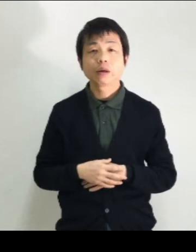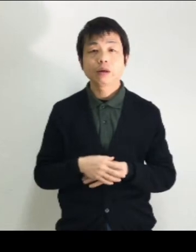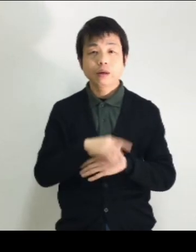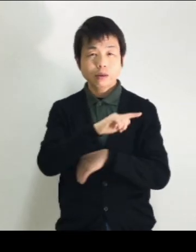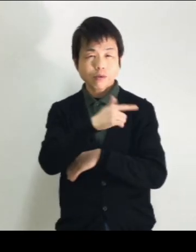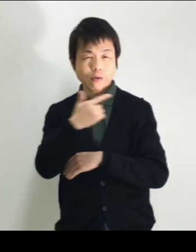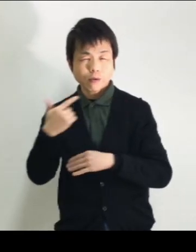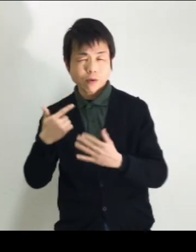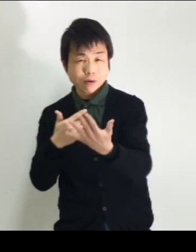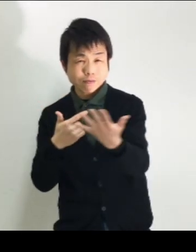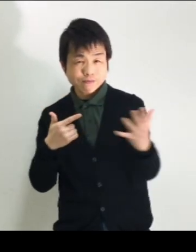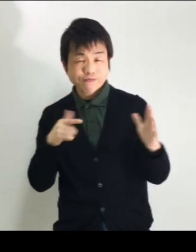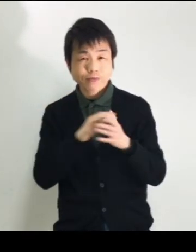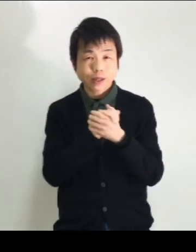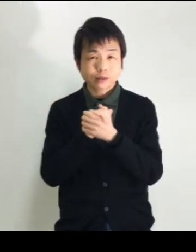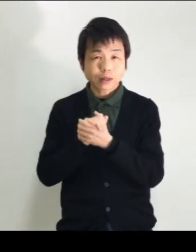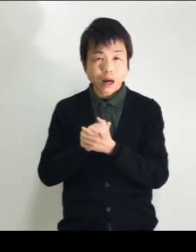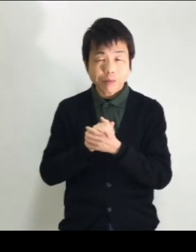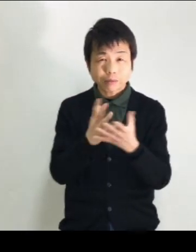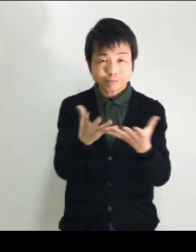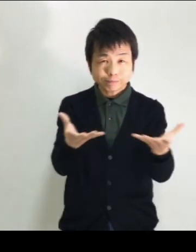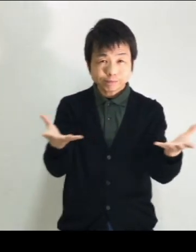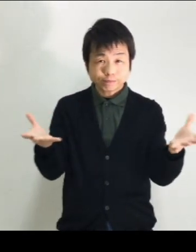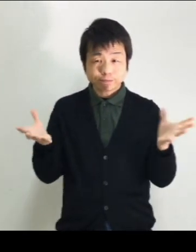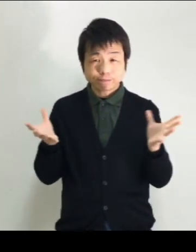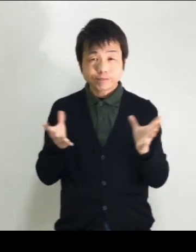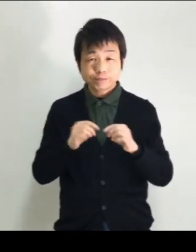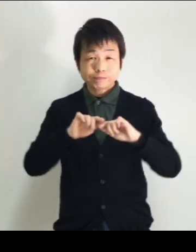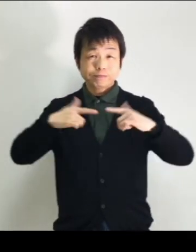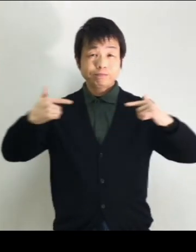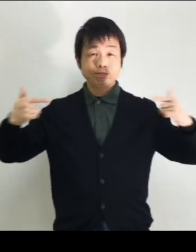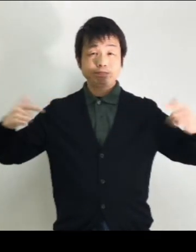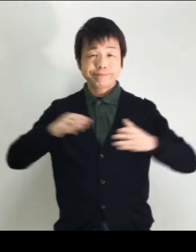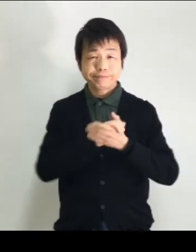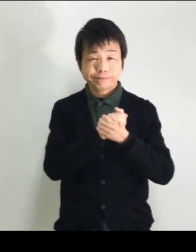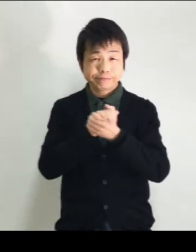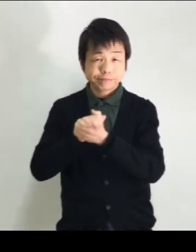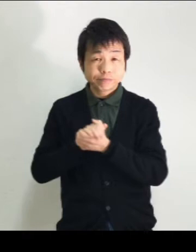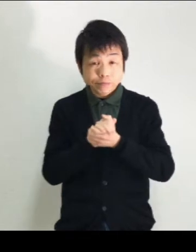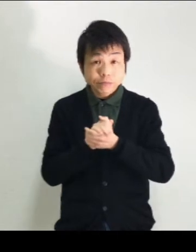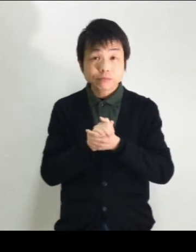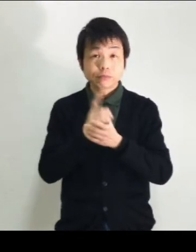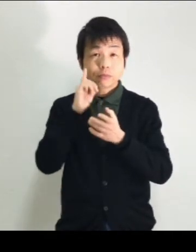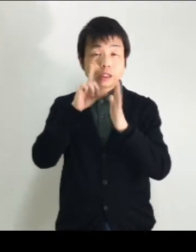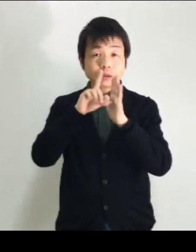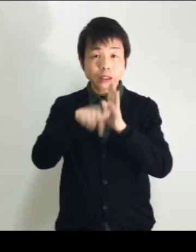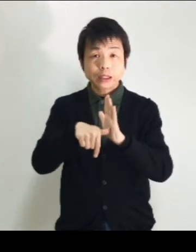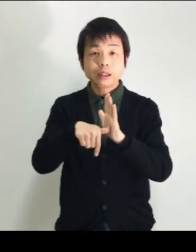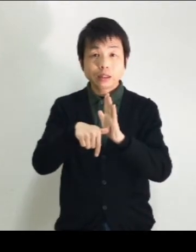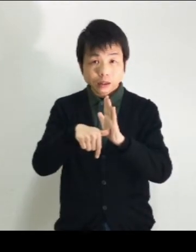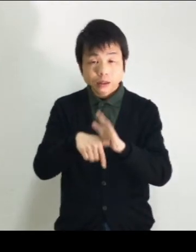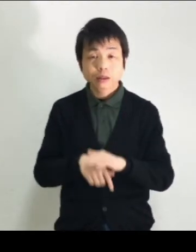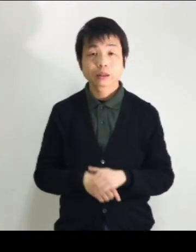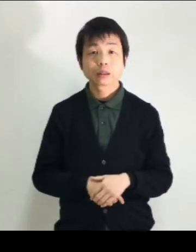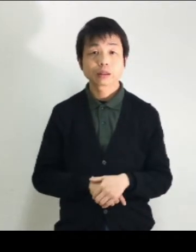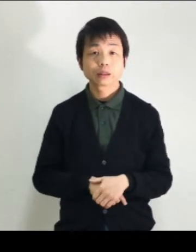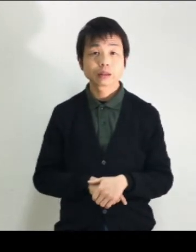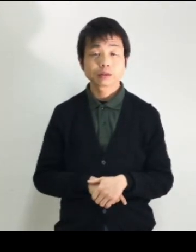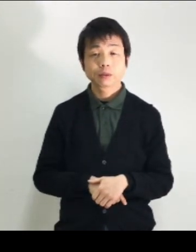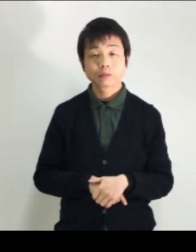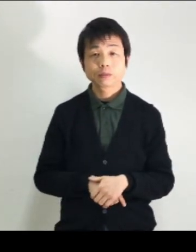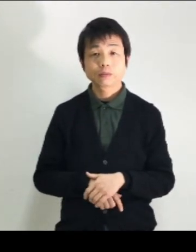っといろんな仲間がつながっていくっていうふうに思った時に、まあそ